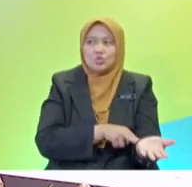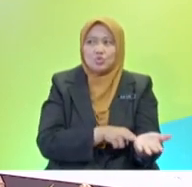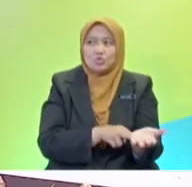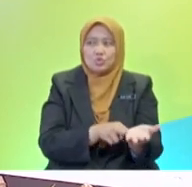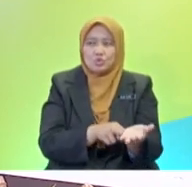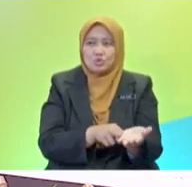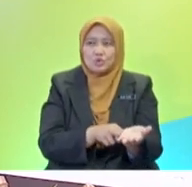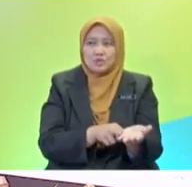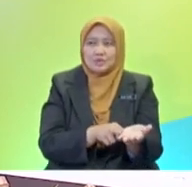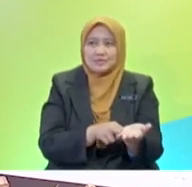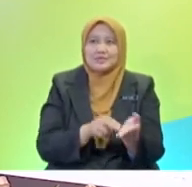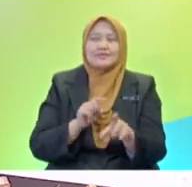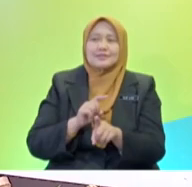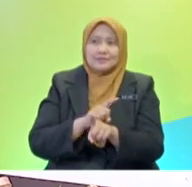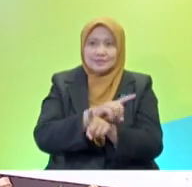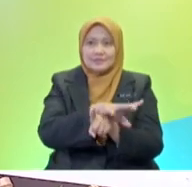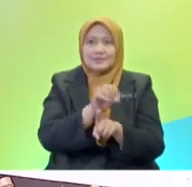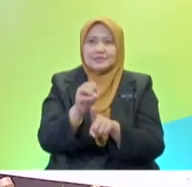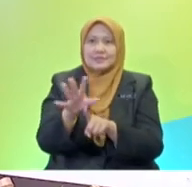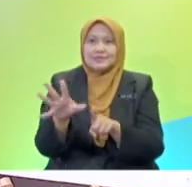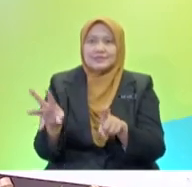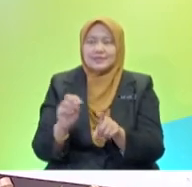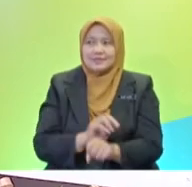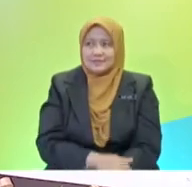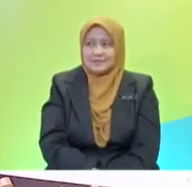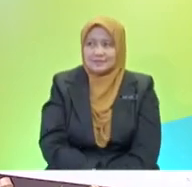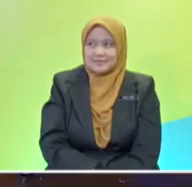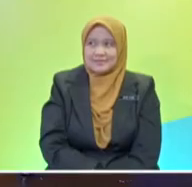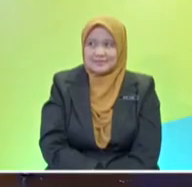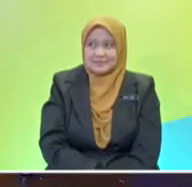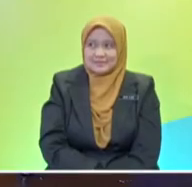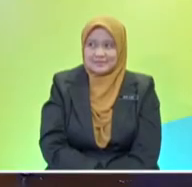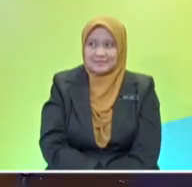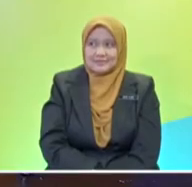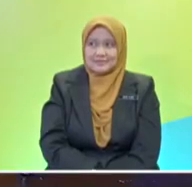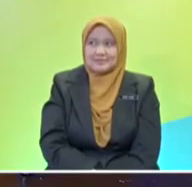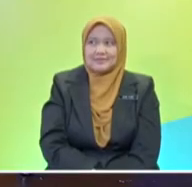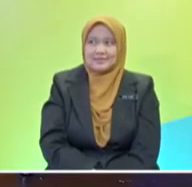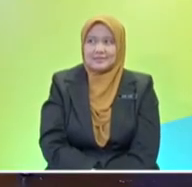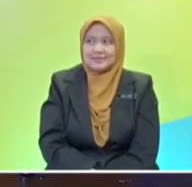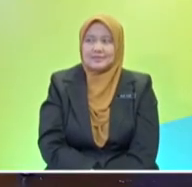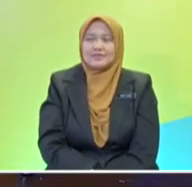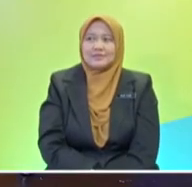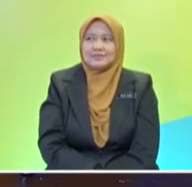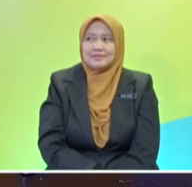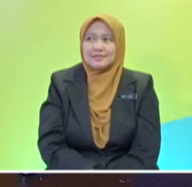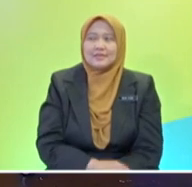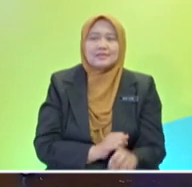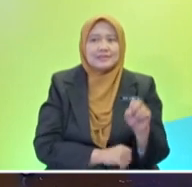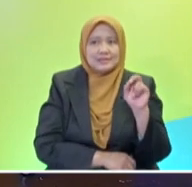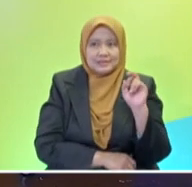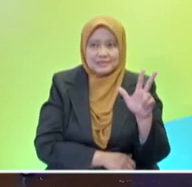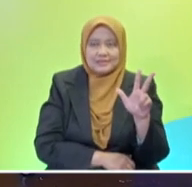urat jejala. Salah lagi. Tak apa. Tak apa Din, nama pun belajar kan Din? Yang ketiga tu